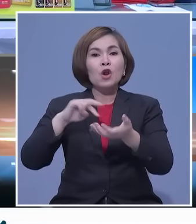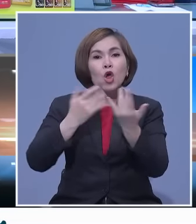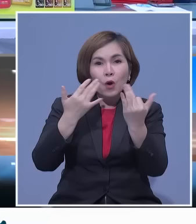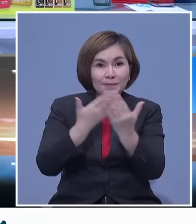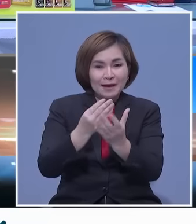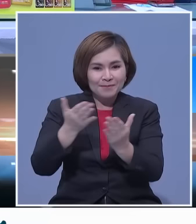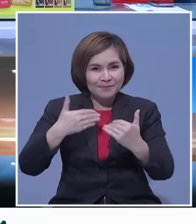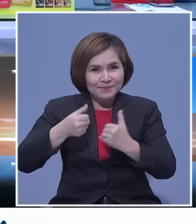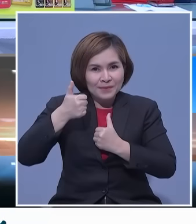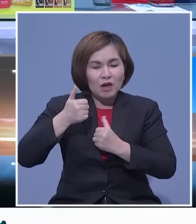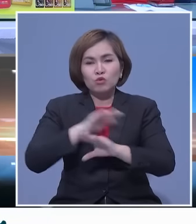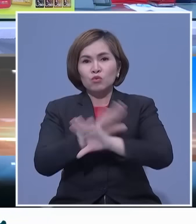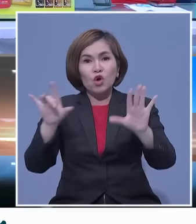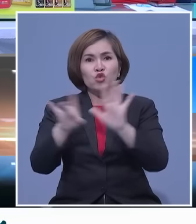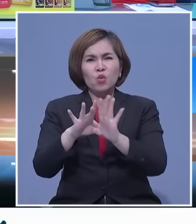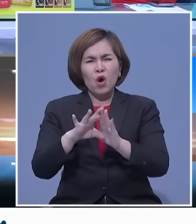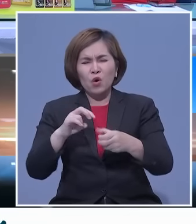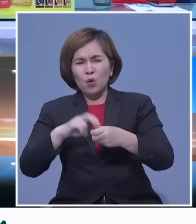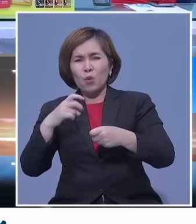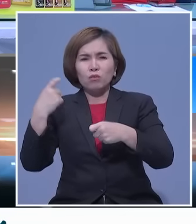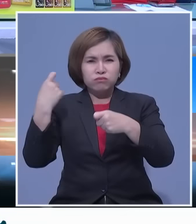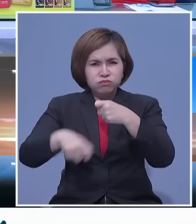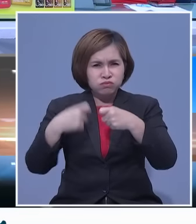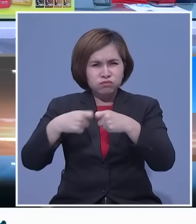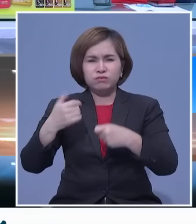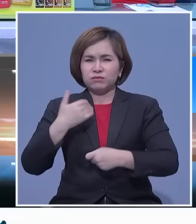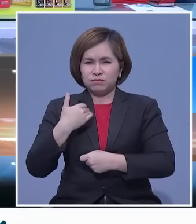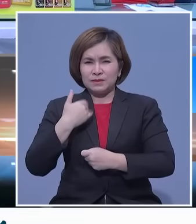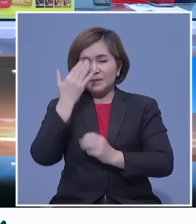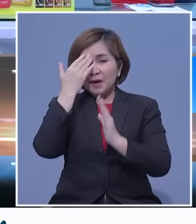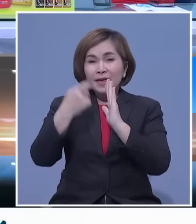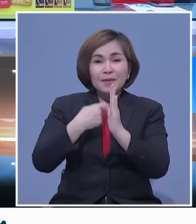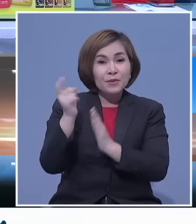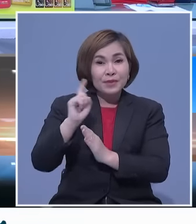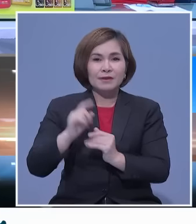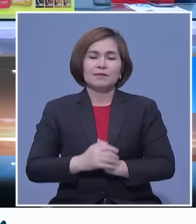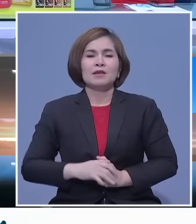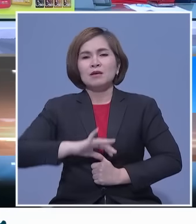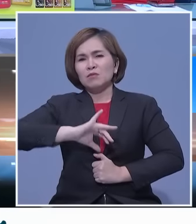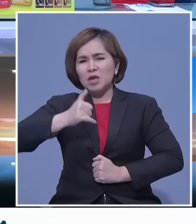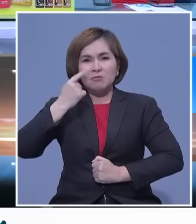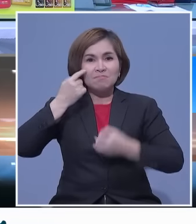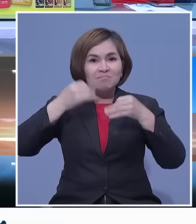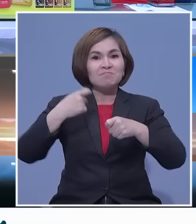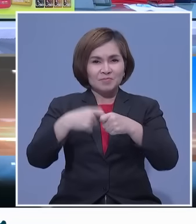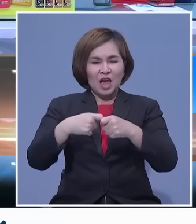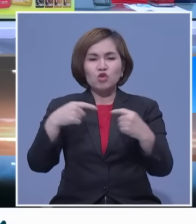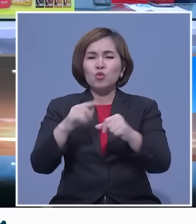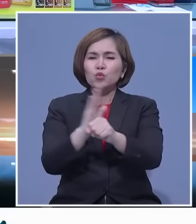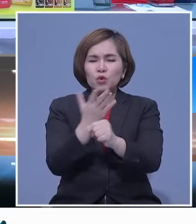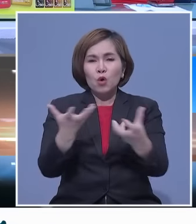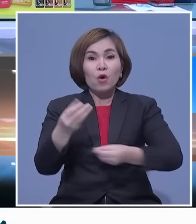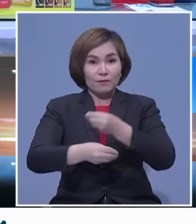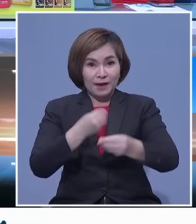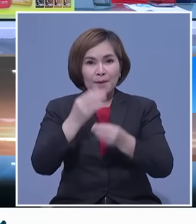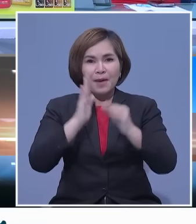ก็ค่อยเลิกไปอ่ะแต่มันก็ไม่ได้ง่ายแบบนั้นไงเออคือคือต้องต้องบอกท่านผู้ชมแบบนี้ก่อนว่าอ่าเรื่องของธุรกิจขายตรง